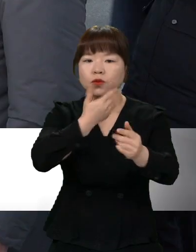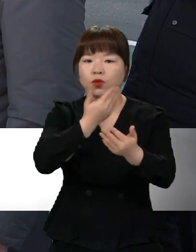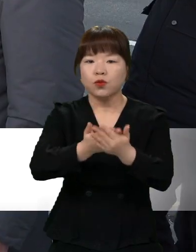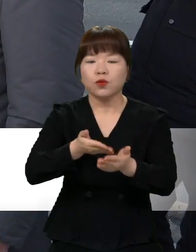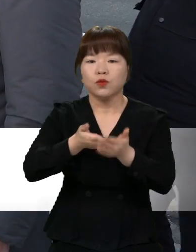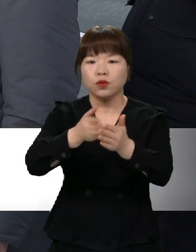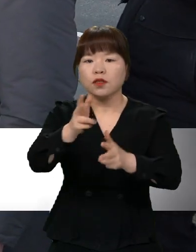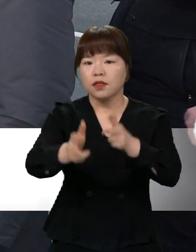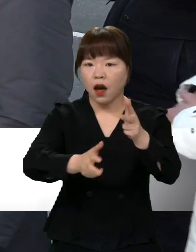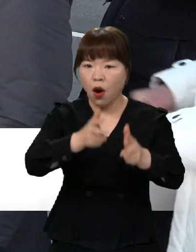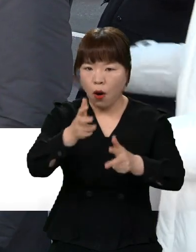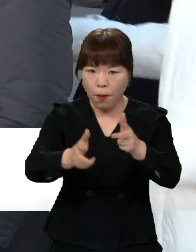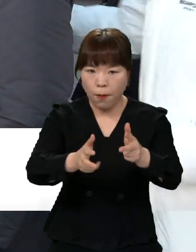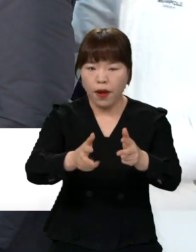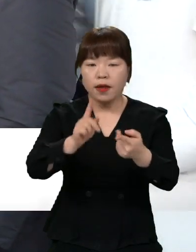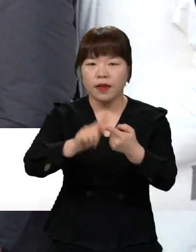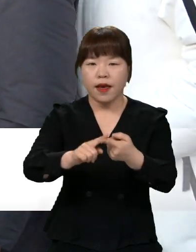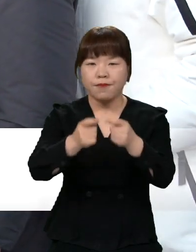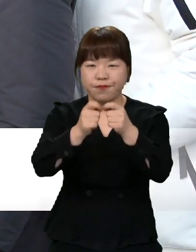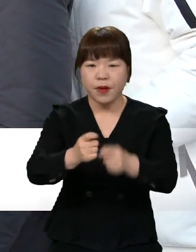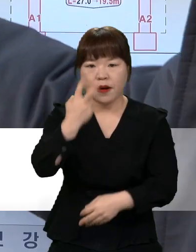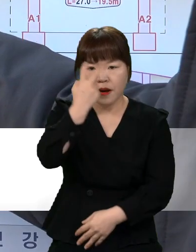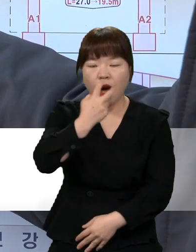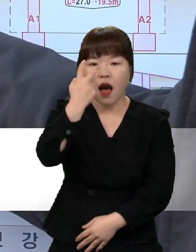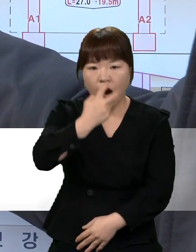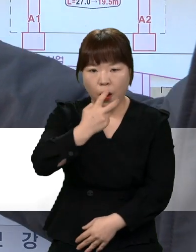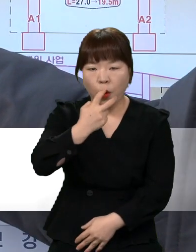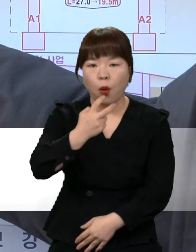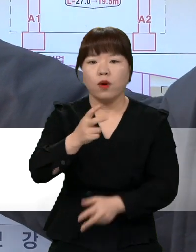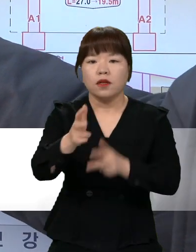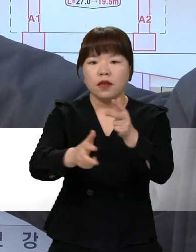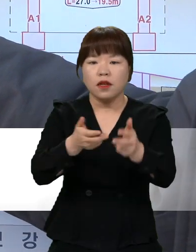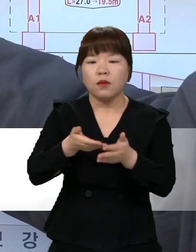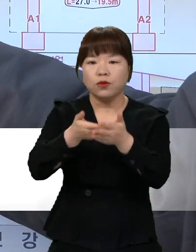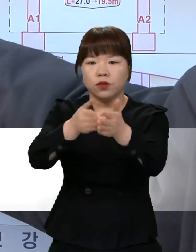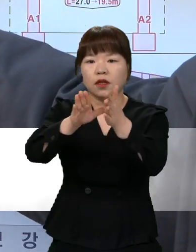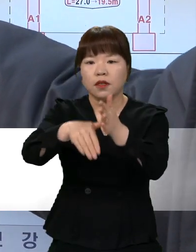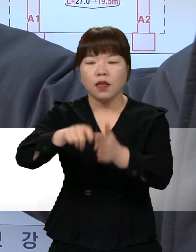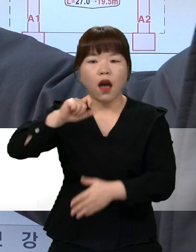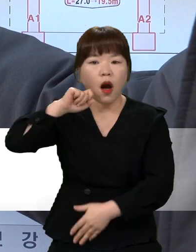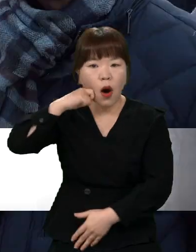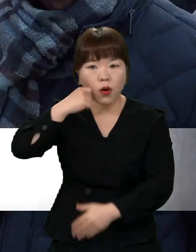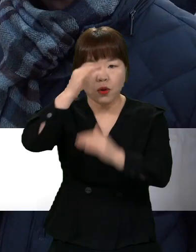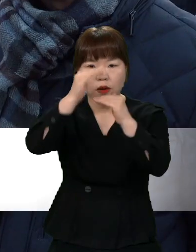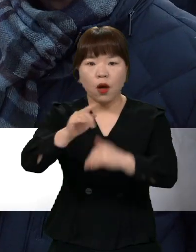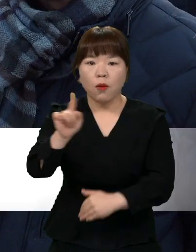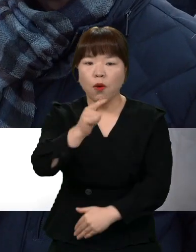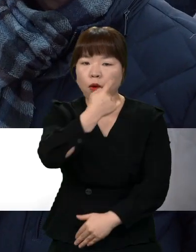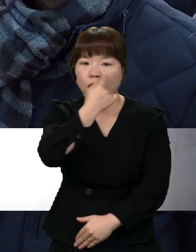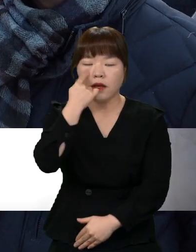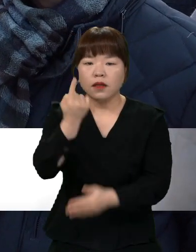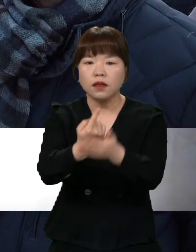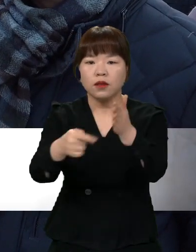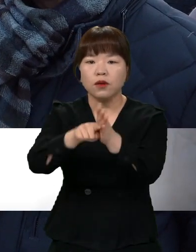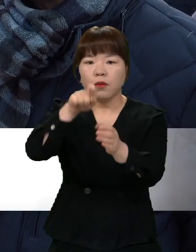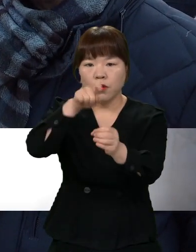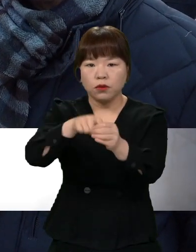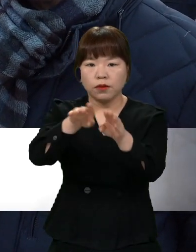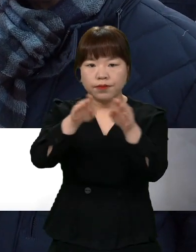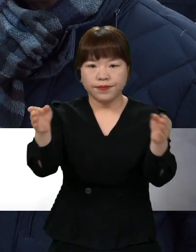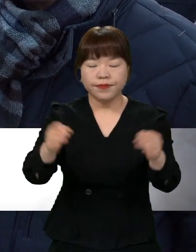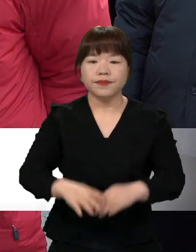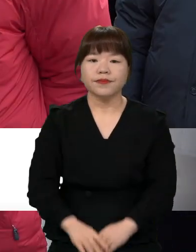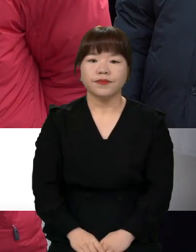사업과 민생 사업 현장을 꼼꼼히 살피고 각 사업 추진 시 어려움을 파악하기 위해 마련됐습니다